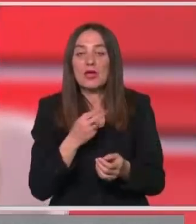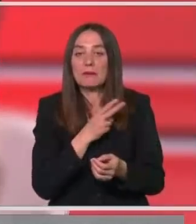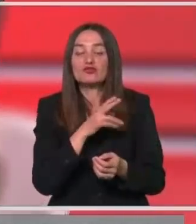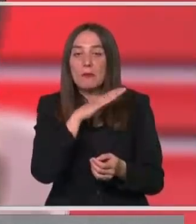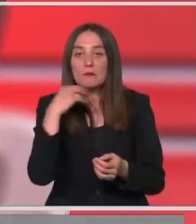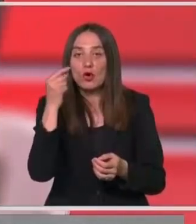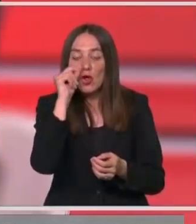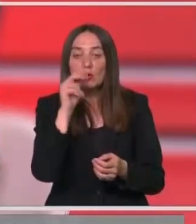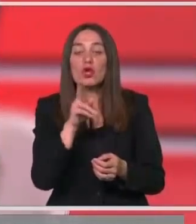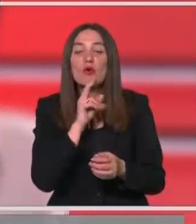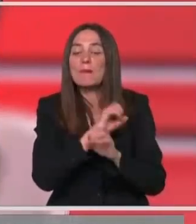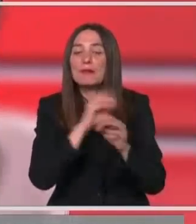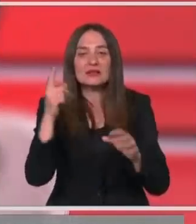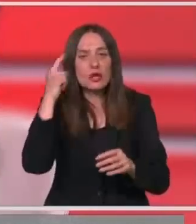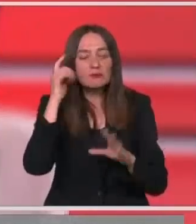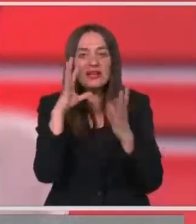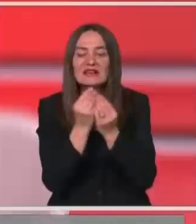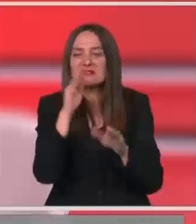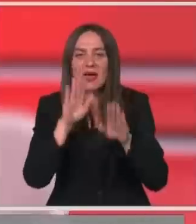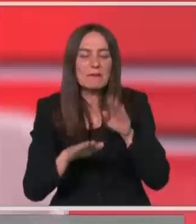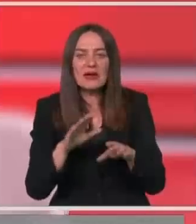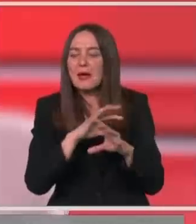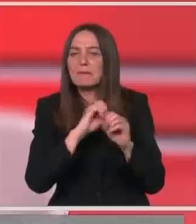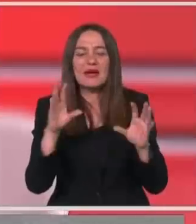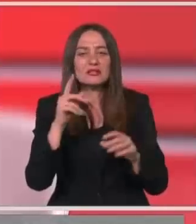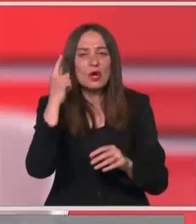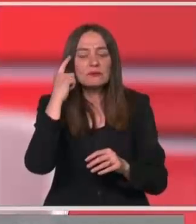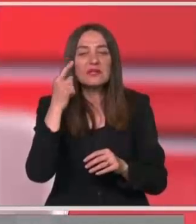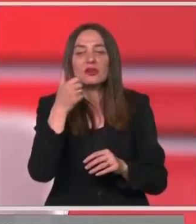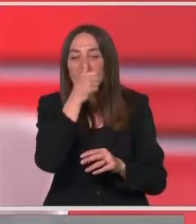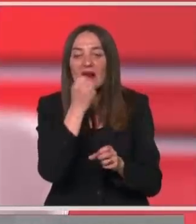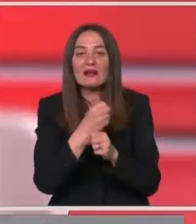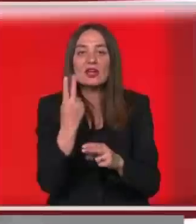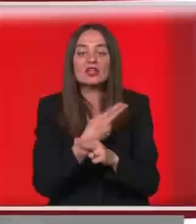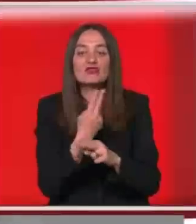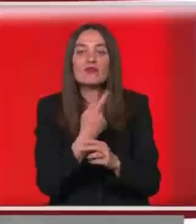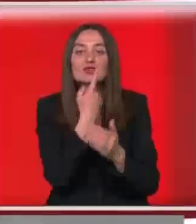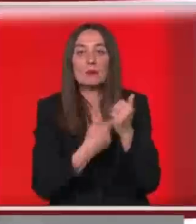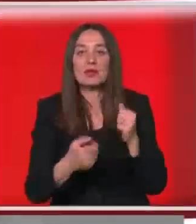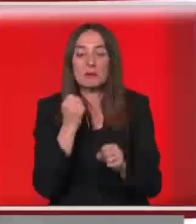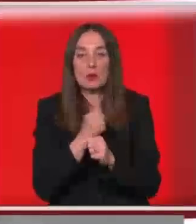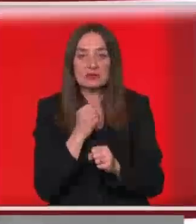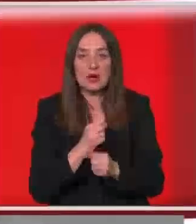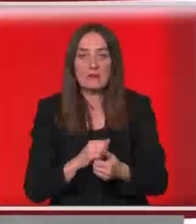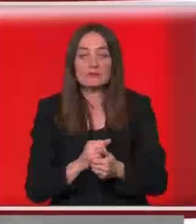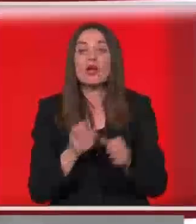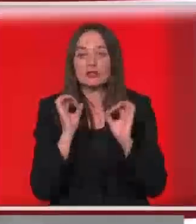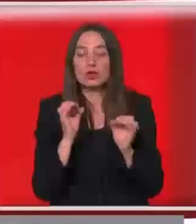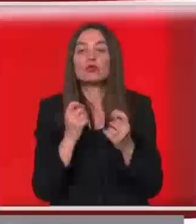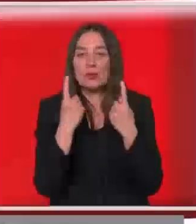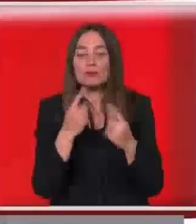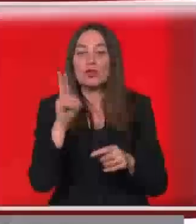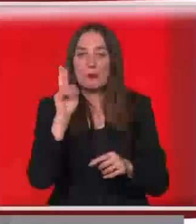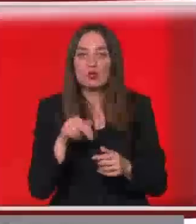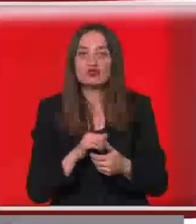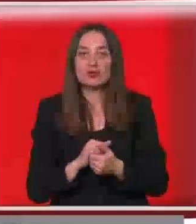mnogo ljudi koji će, bez obzira na sve mere, bez obzira na to što radi država, izgubiti posao. Sigurno da postoji